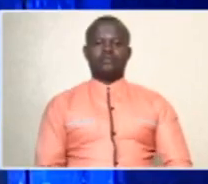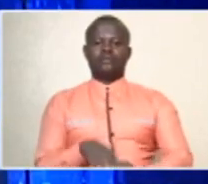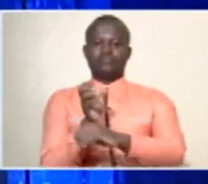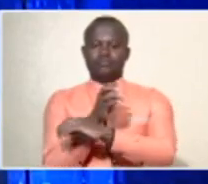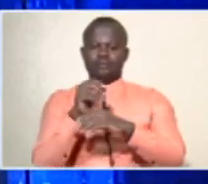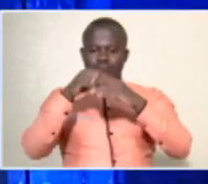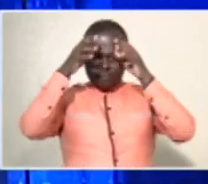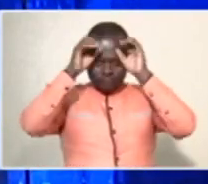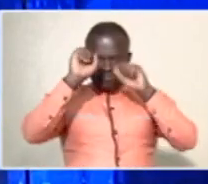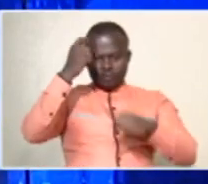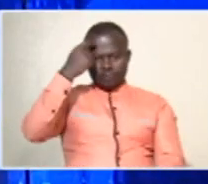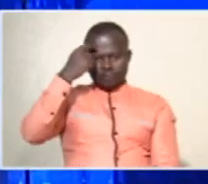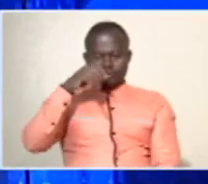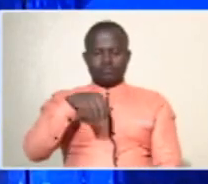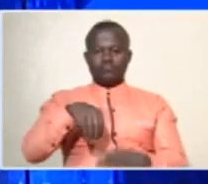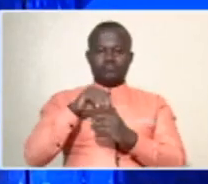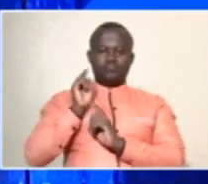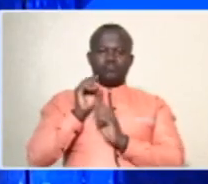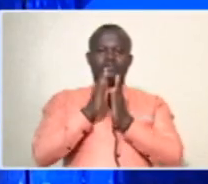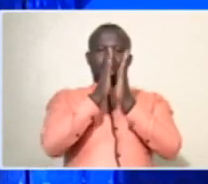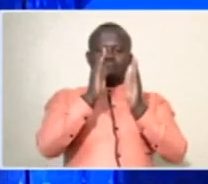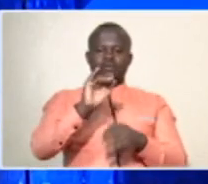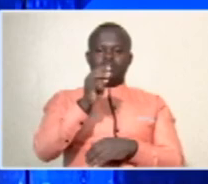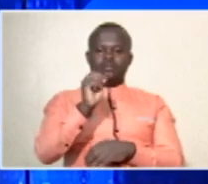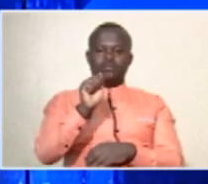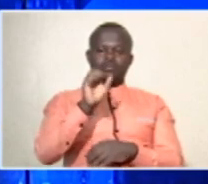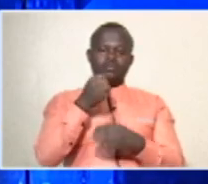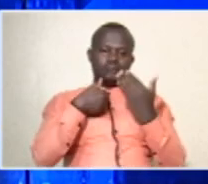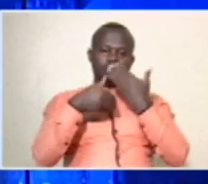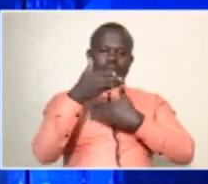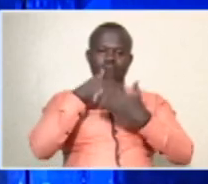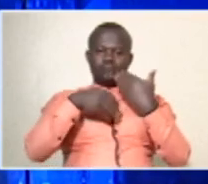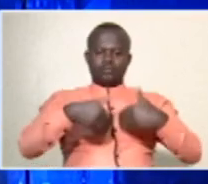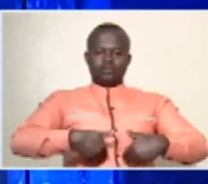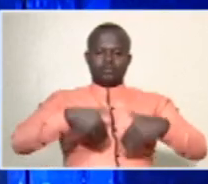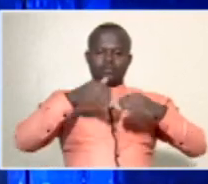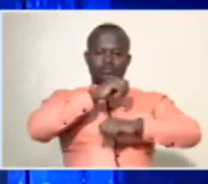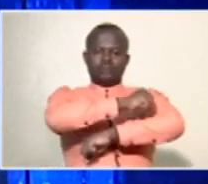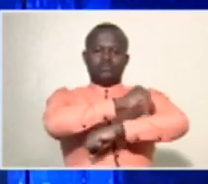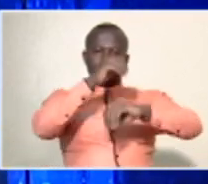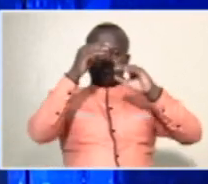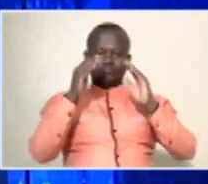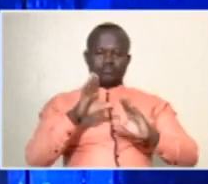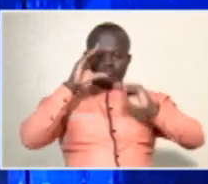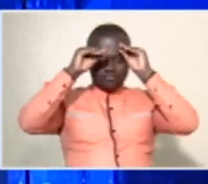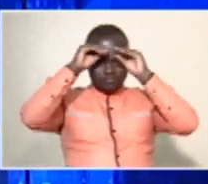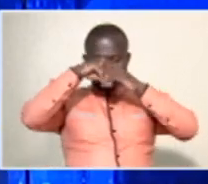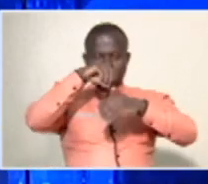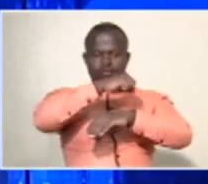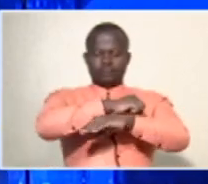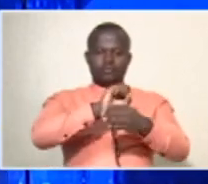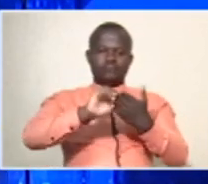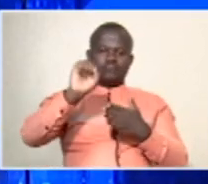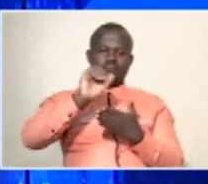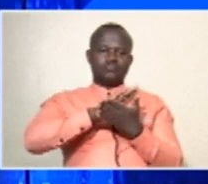Umujyanama wa Perezida wa Repubulika mu by'umutekano General James Kabarebe yagiranye ibiganiro n'urubyiruko rw'abanyeshuri biga mu ishuri ryisumbuye rya